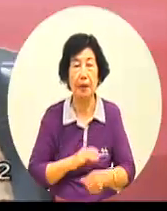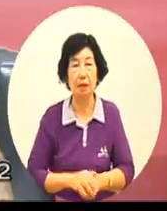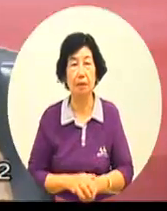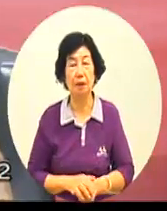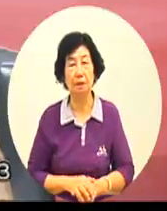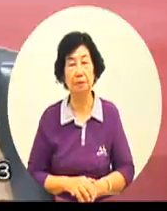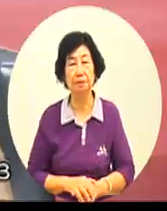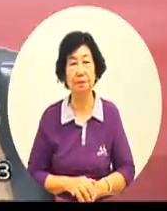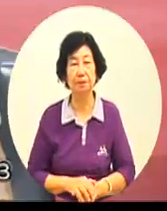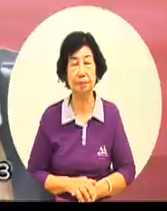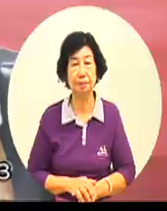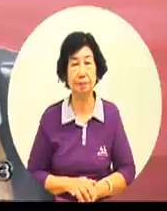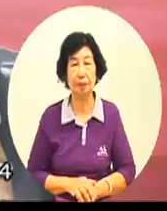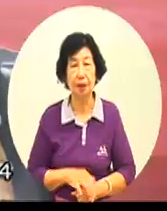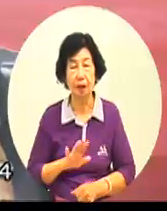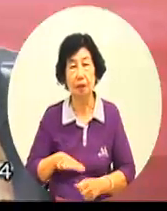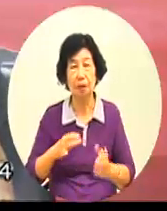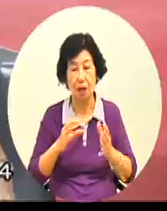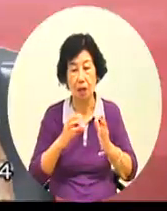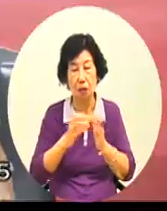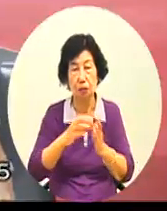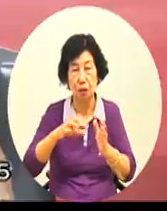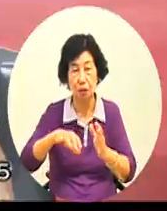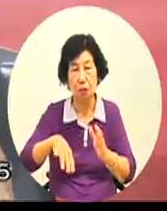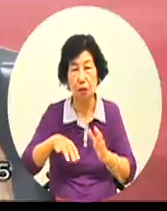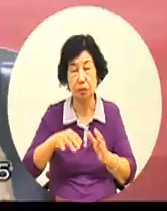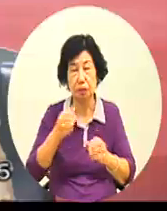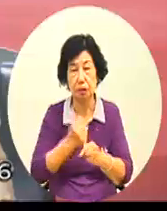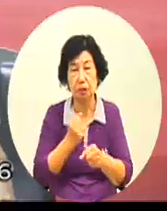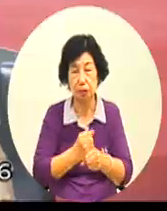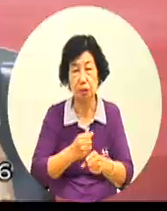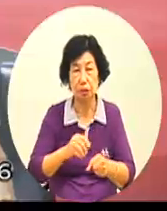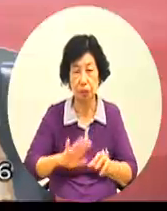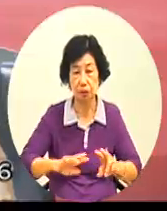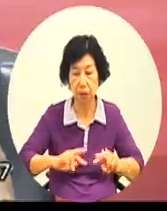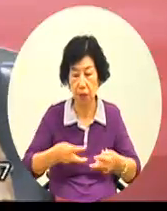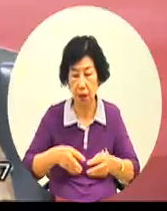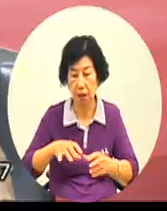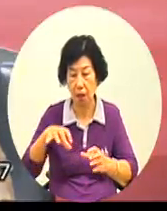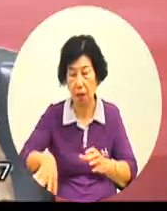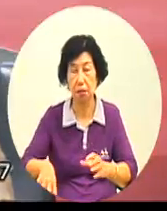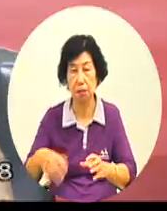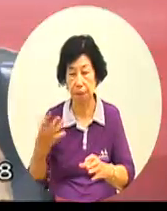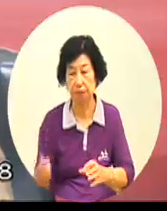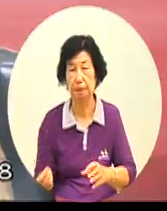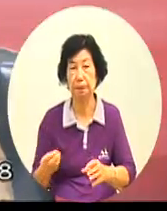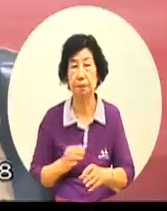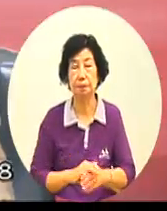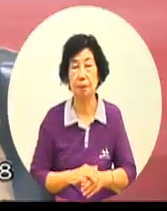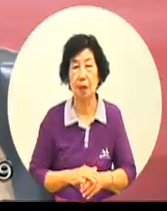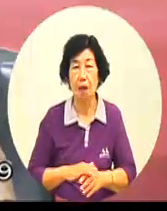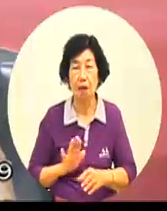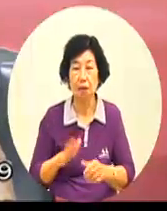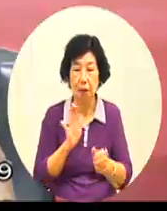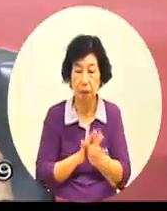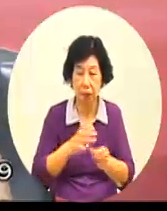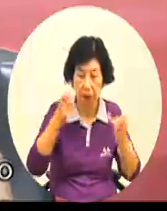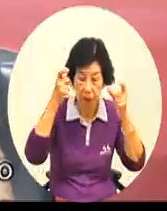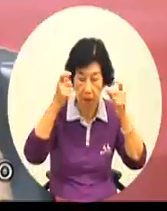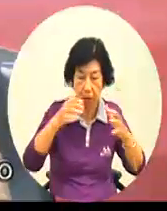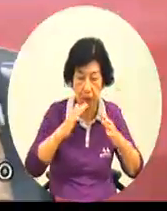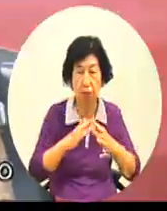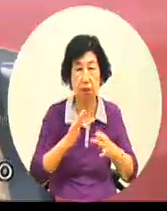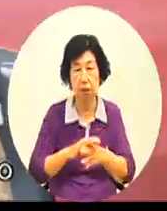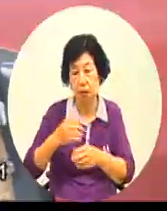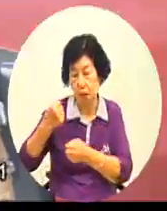策，一个局做到像厨艺啦，那么辛苦的为高雄市民的军人服务，反而被弱化了。所以我说，我